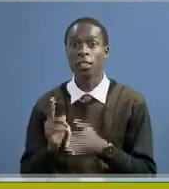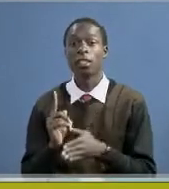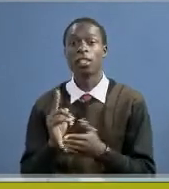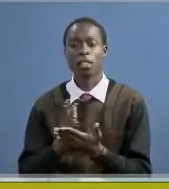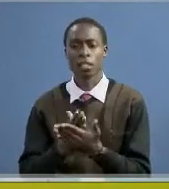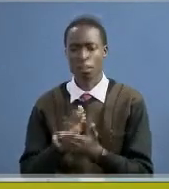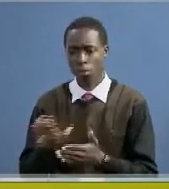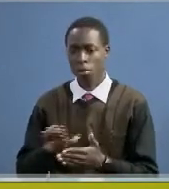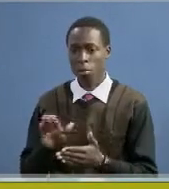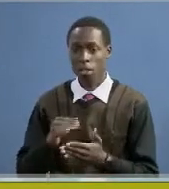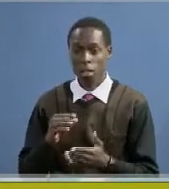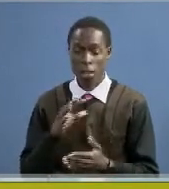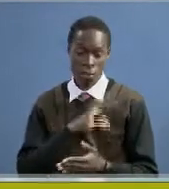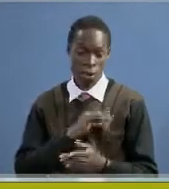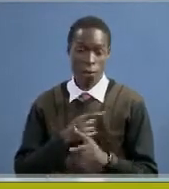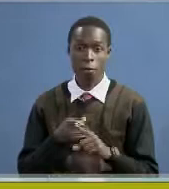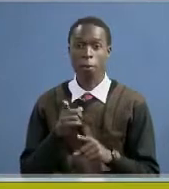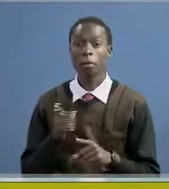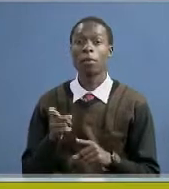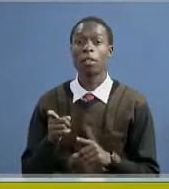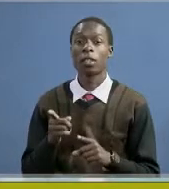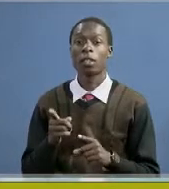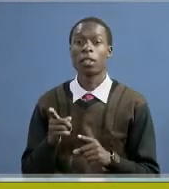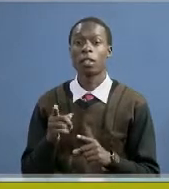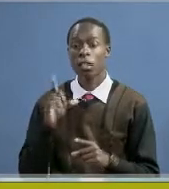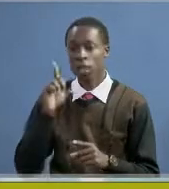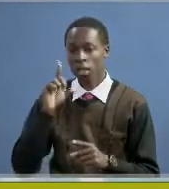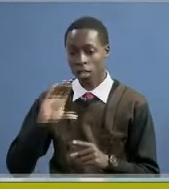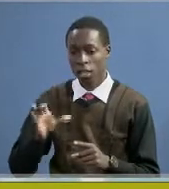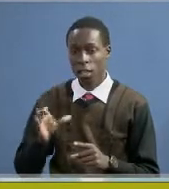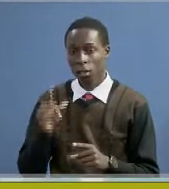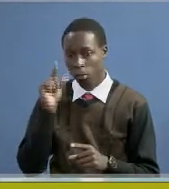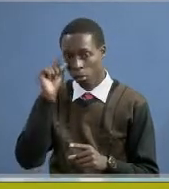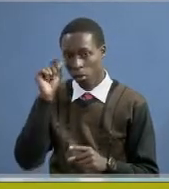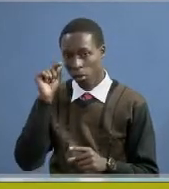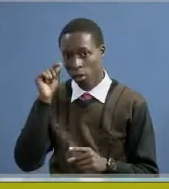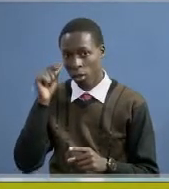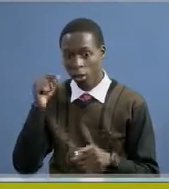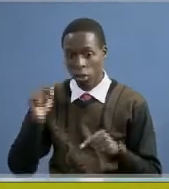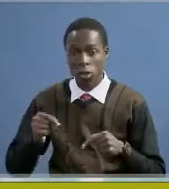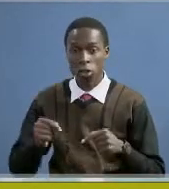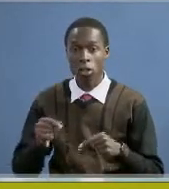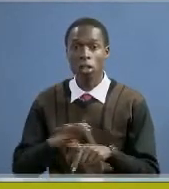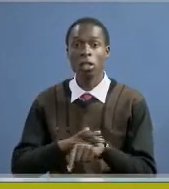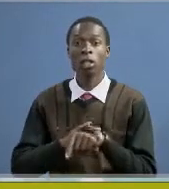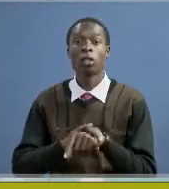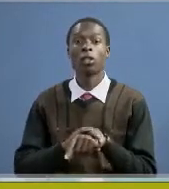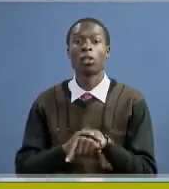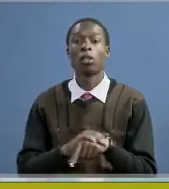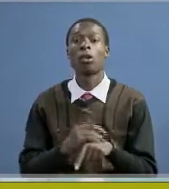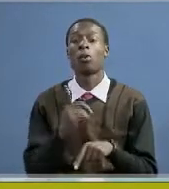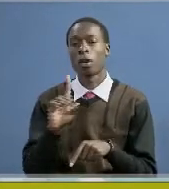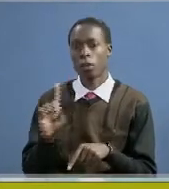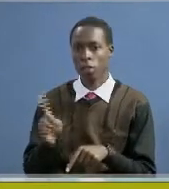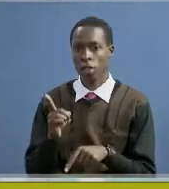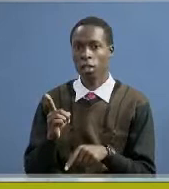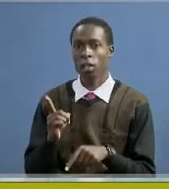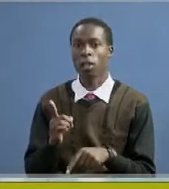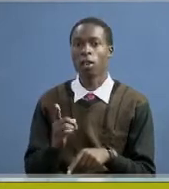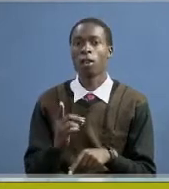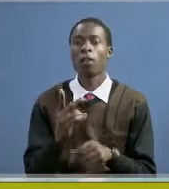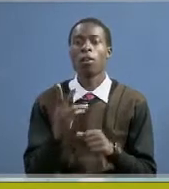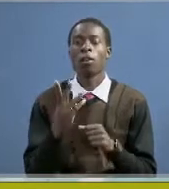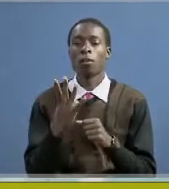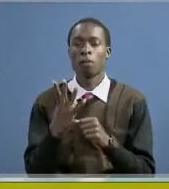maeneo yatakayofaidika pakubwa ikiwa ni kaunti ya kitalii ya Mombasa, ambayo hii leo imepokea watalii